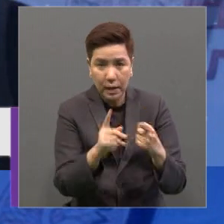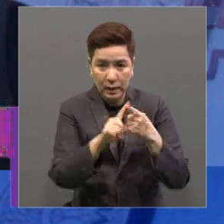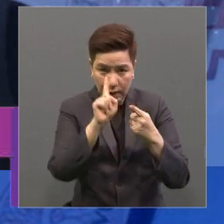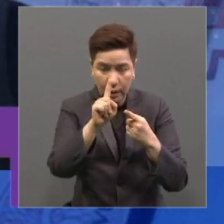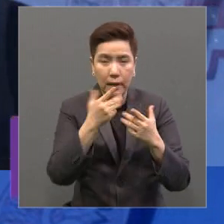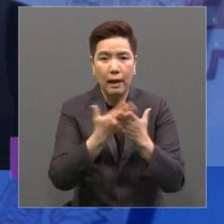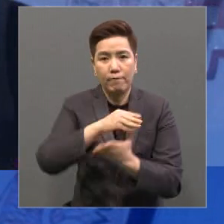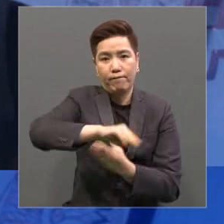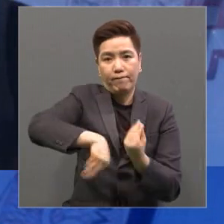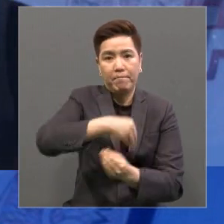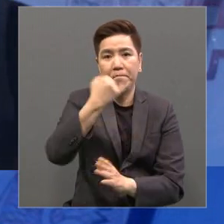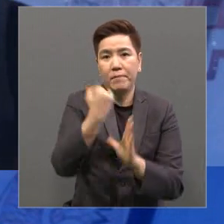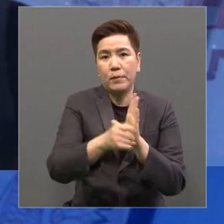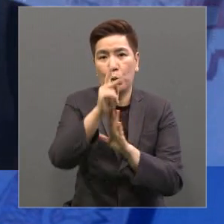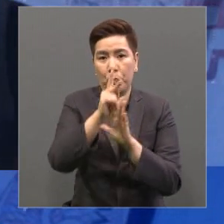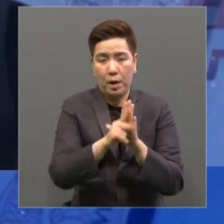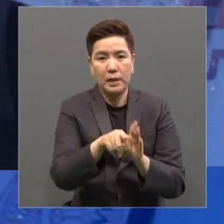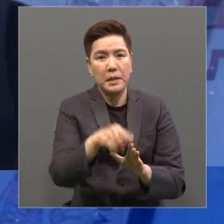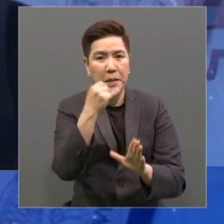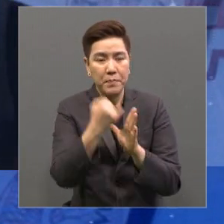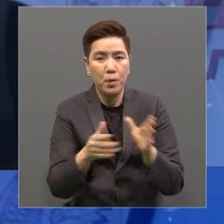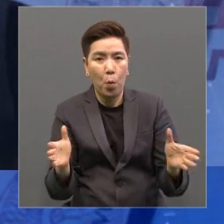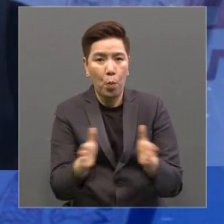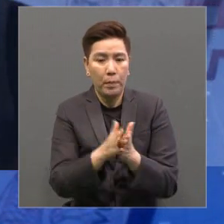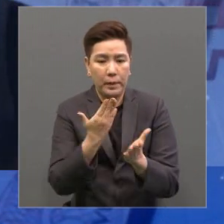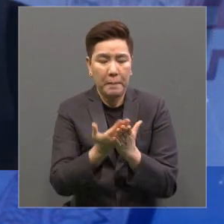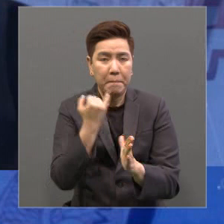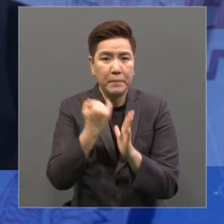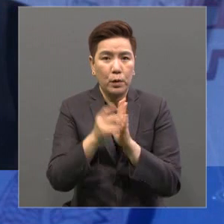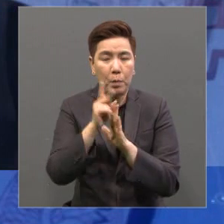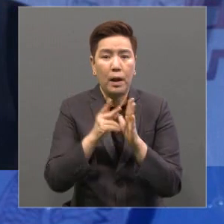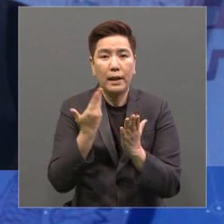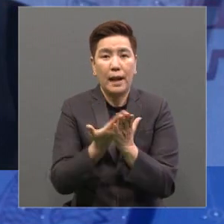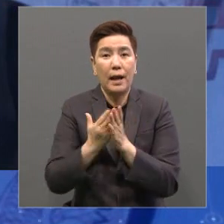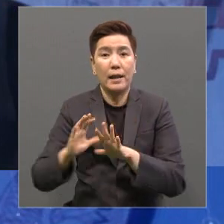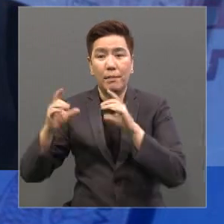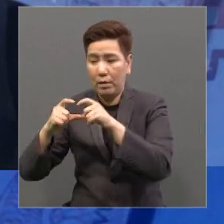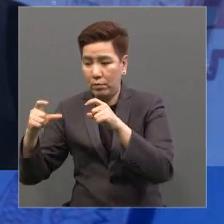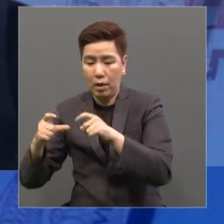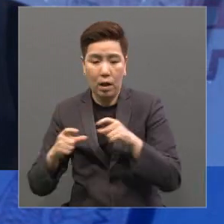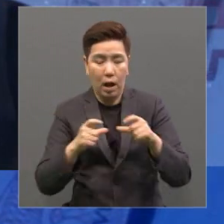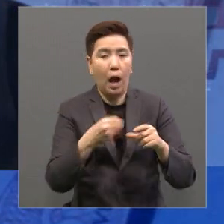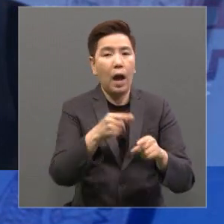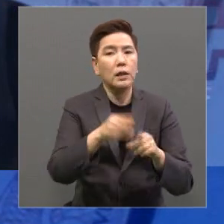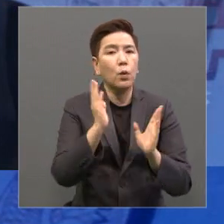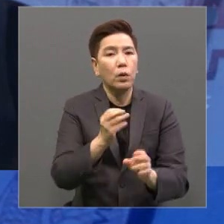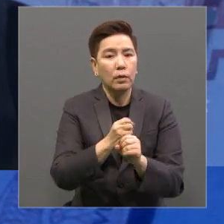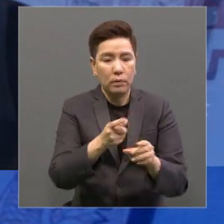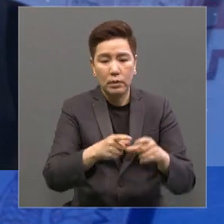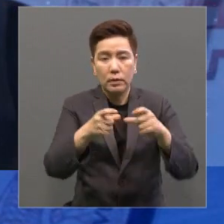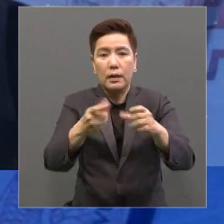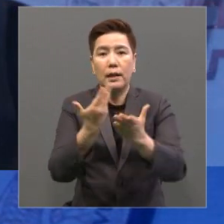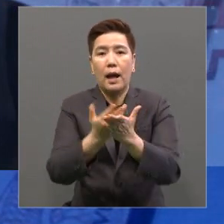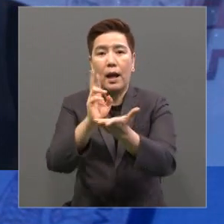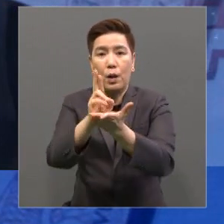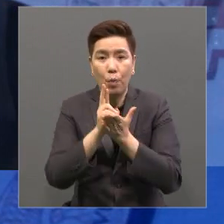ข้อหาฟอกเงินส่วนตัวคุณน็อตเองเนี่ยจะโดนข้อหาร่วมกันฟอกเงินจากเรื่องที่นำสลากกินแบ่งรัฐบาลไปให้นายเฟยอรรถการเอา